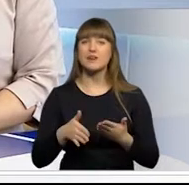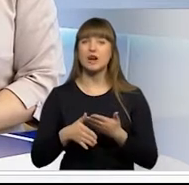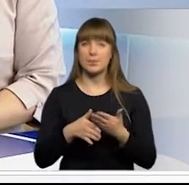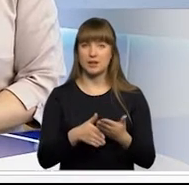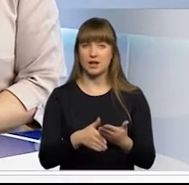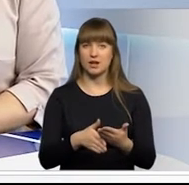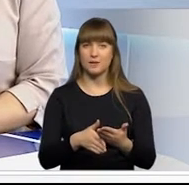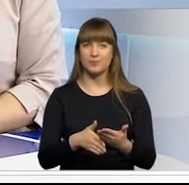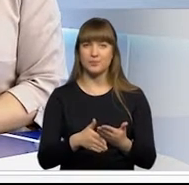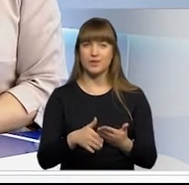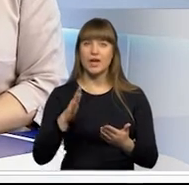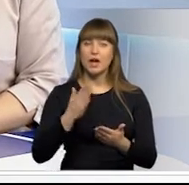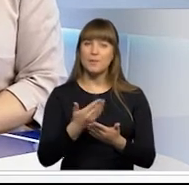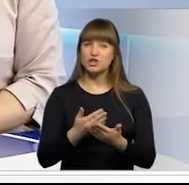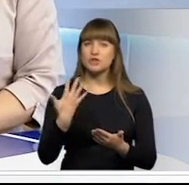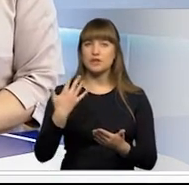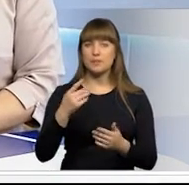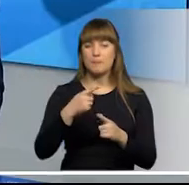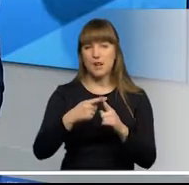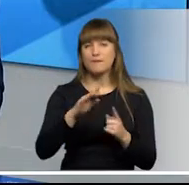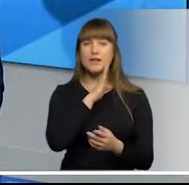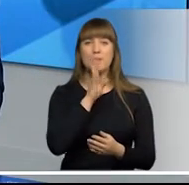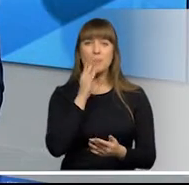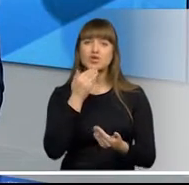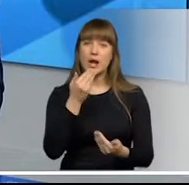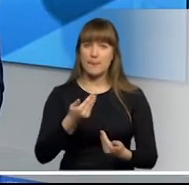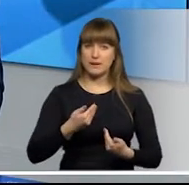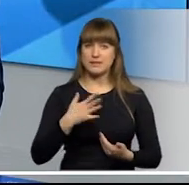нам через многофункциональные центры. И вот на сегодня